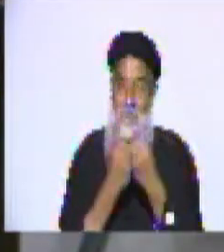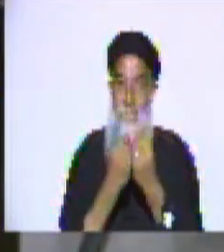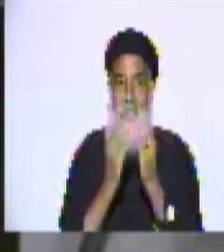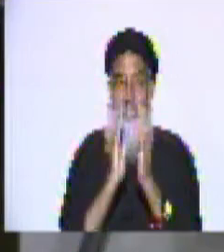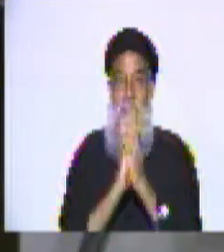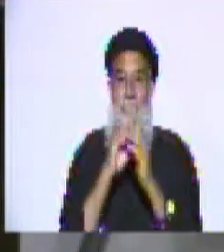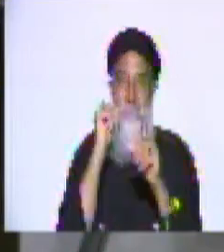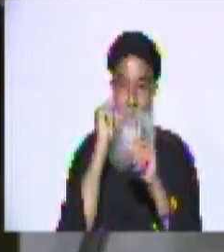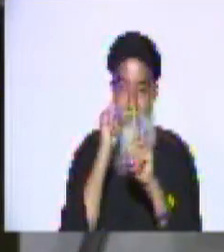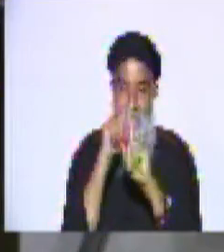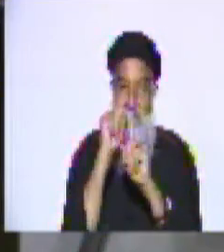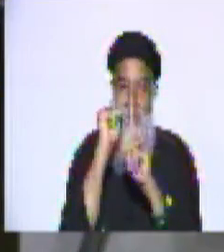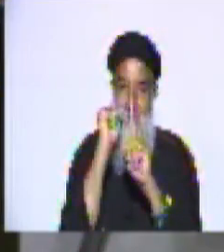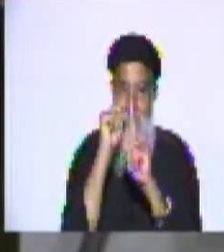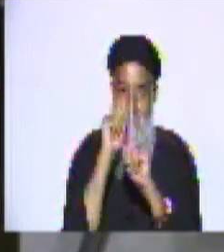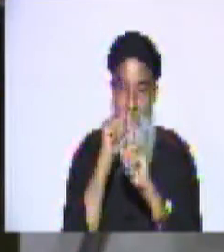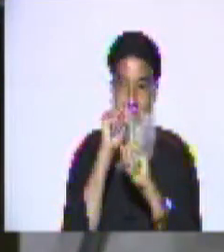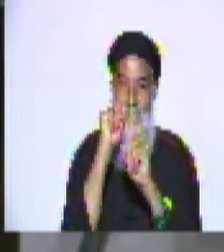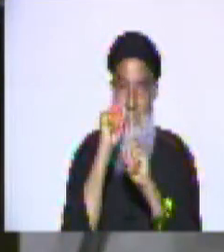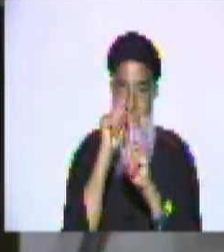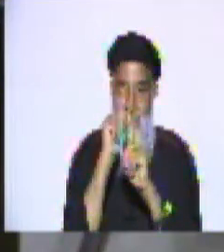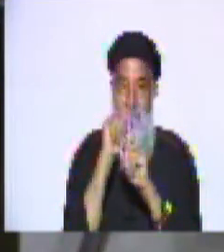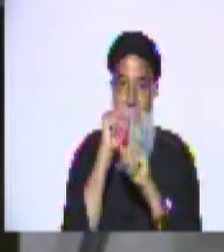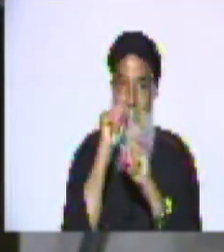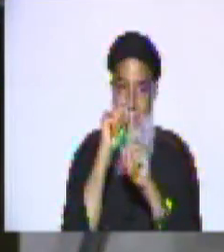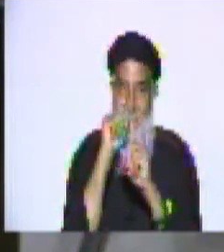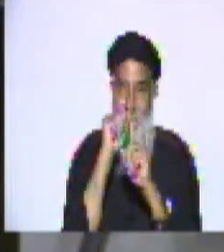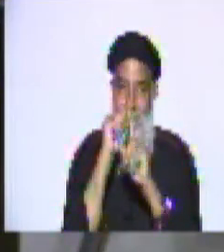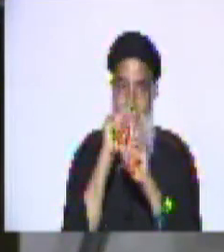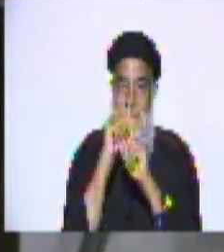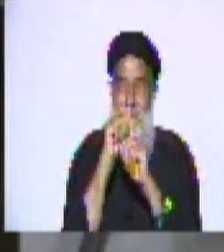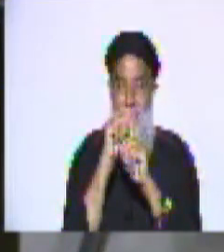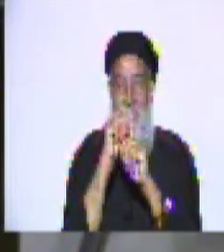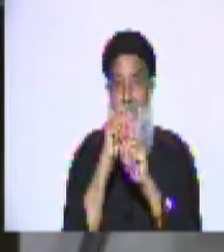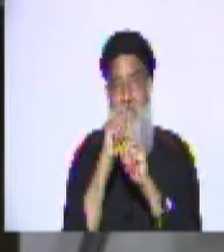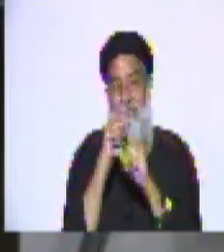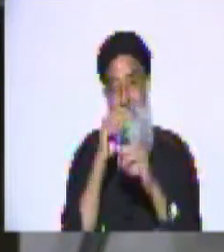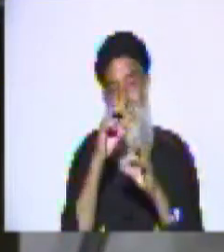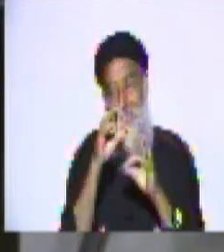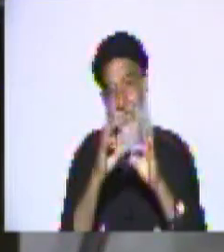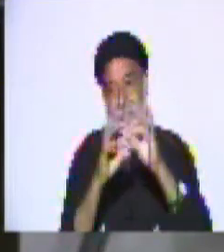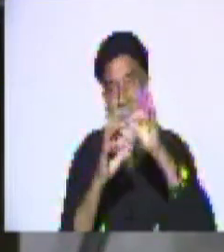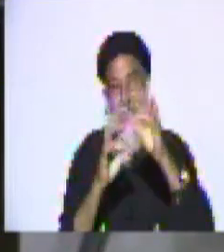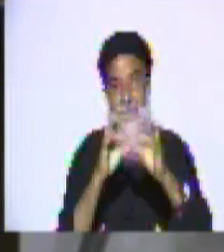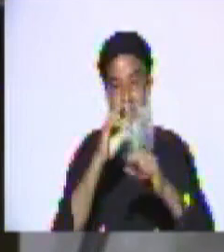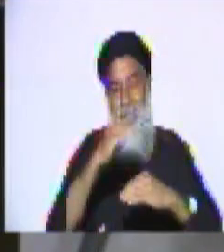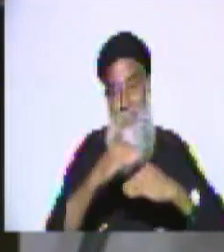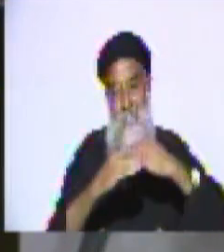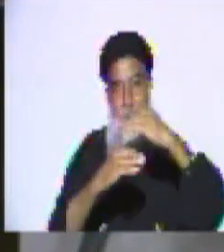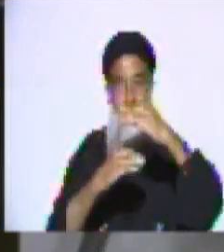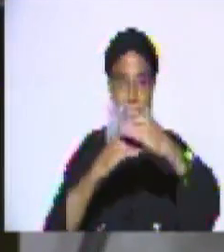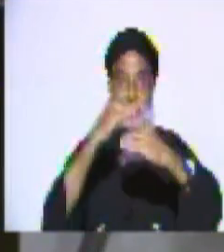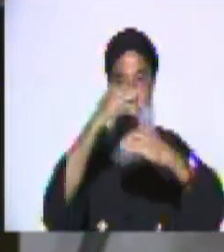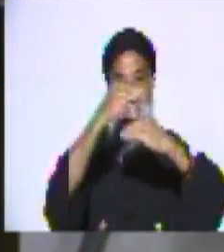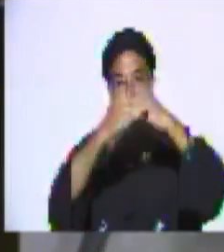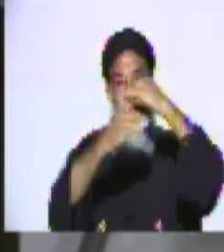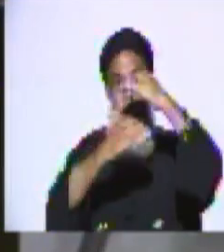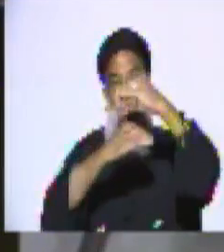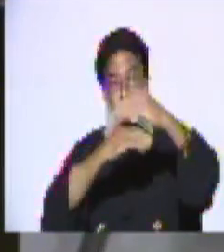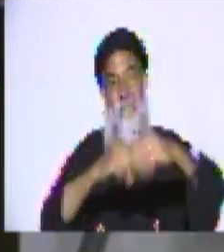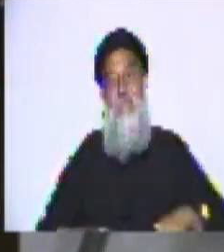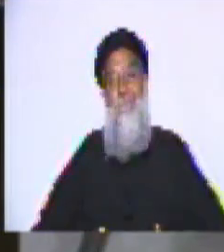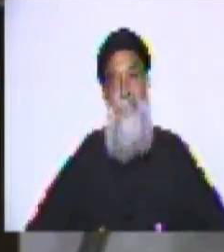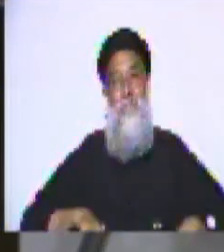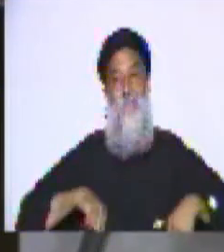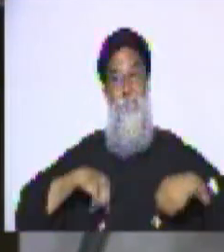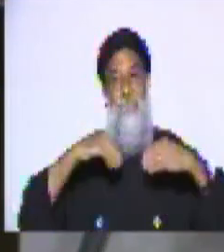نصلح ضعفاتنا، ما نحتفظش بيها. وهو ده بقى التقدم في الحياة مع الله، إن